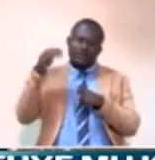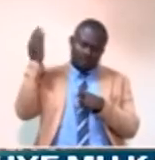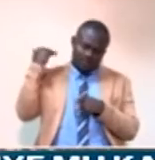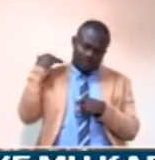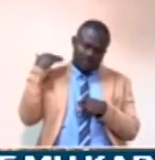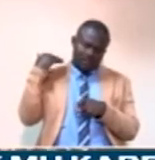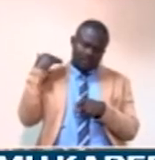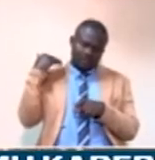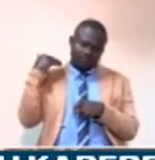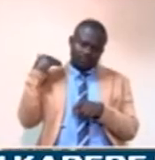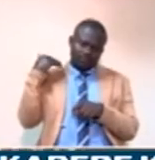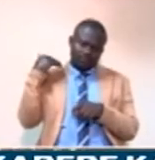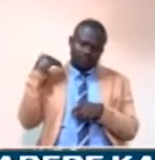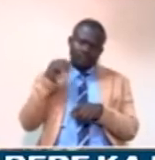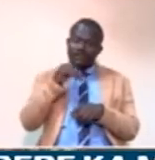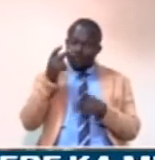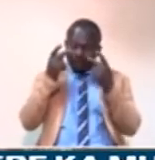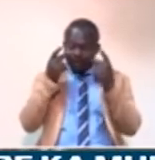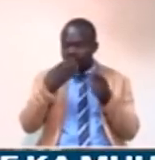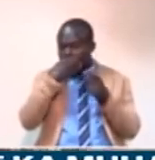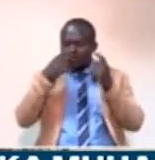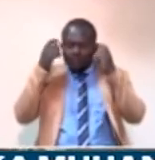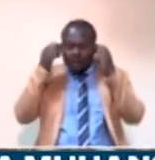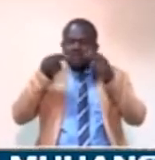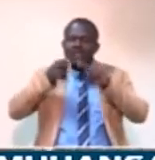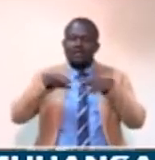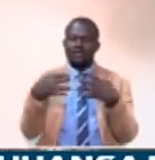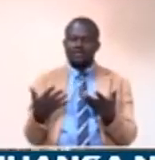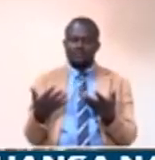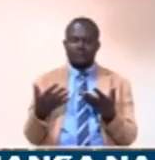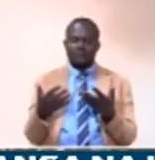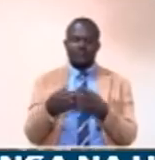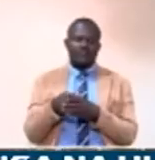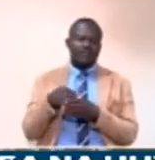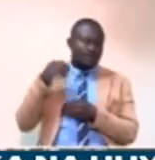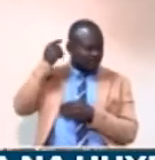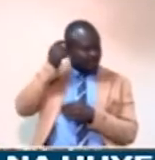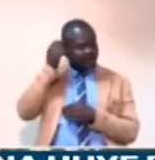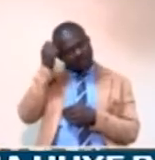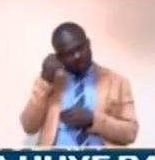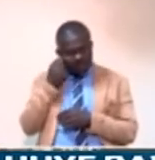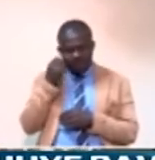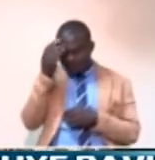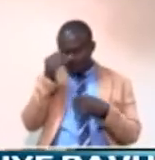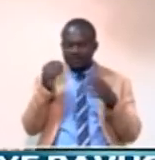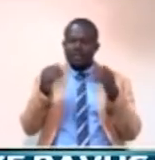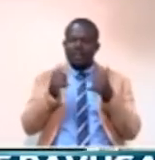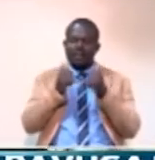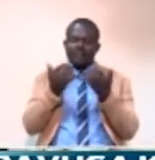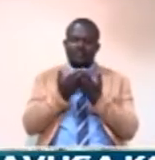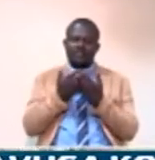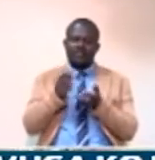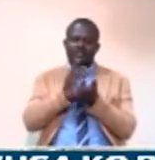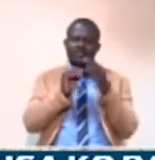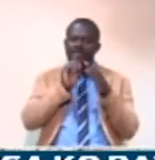nka kera. Ubona kubonye utambaye agapfukamunwa byari bimeze? Oya, kari kancitse kamanutse kuko katankwira hano neza. Rimwe